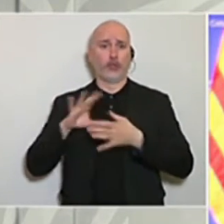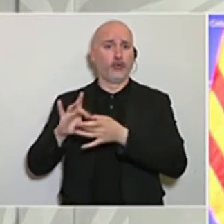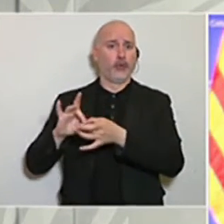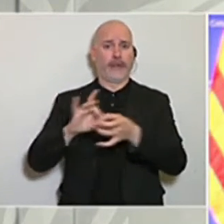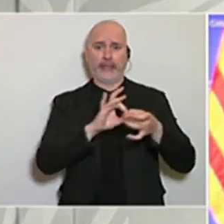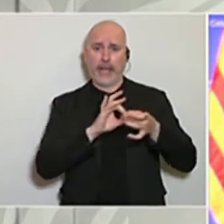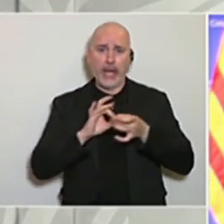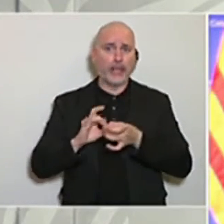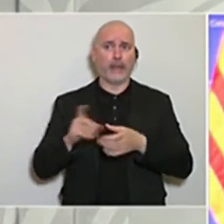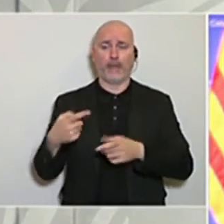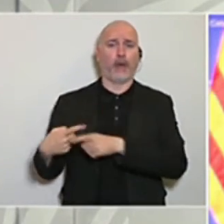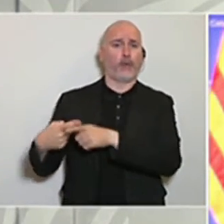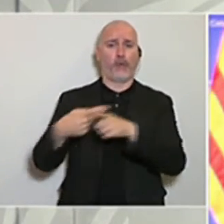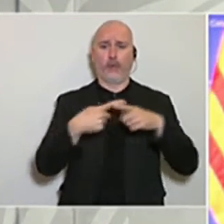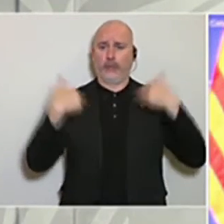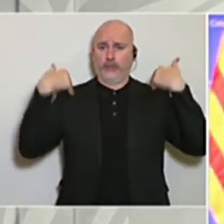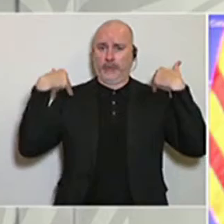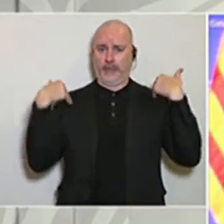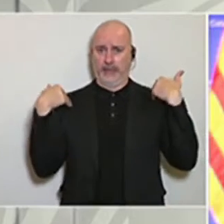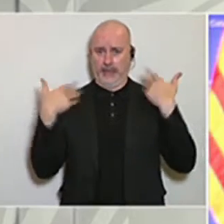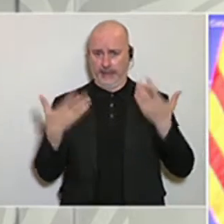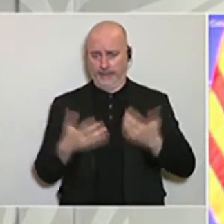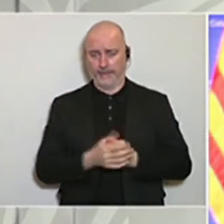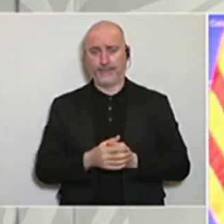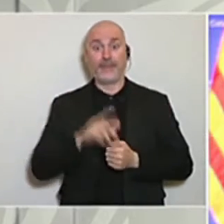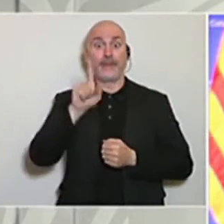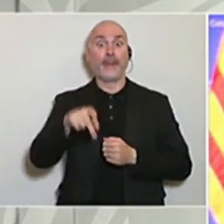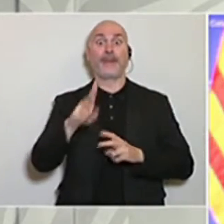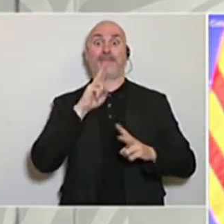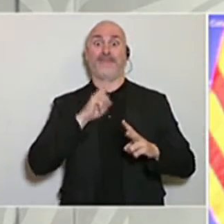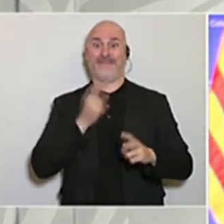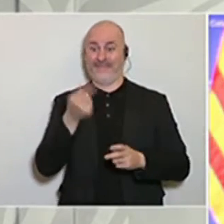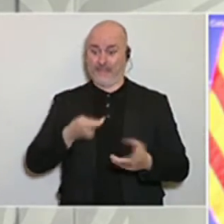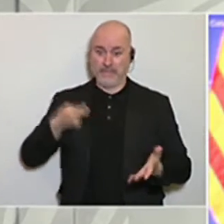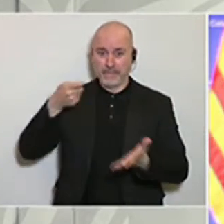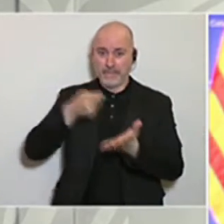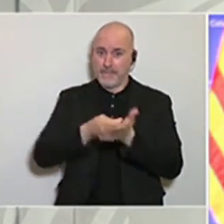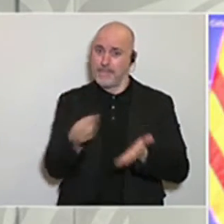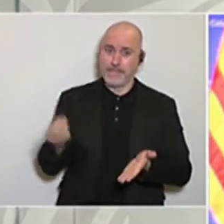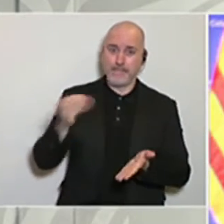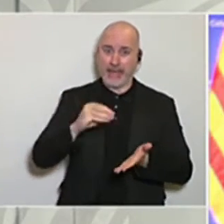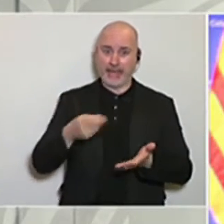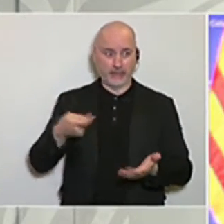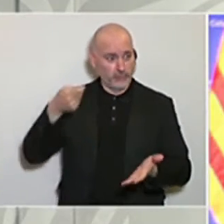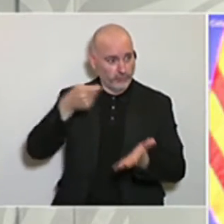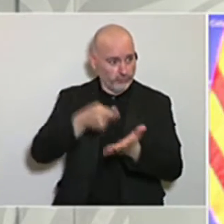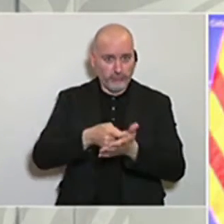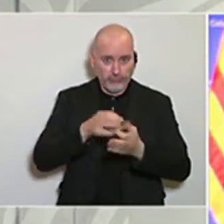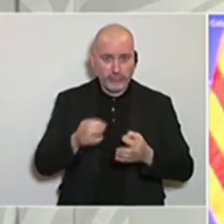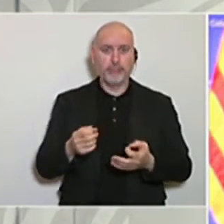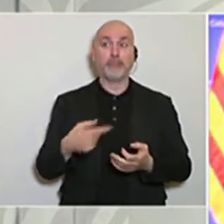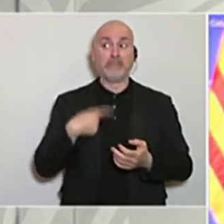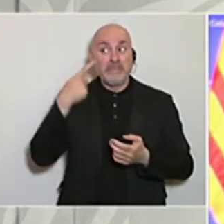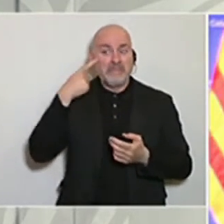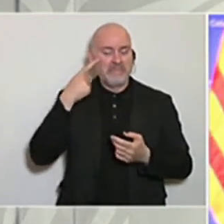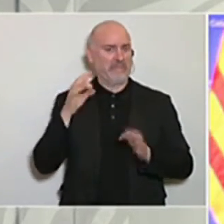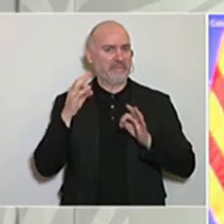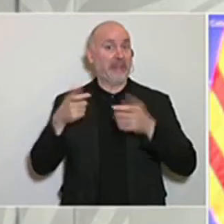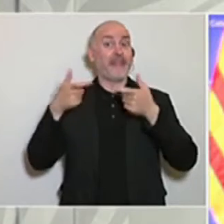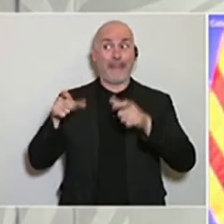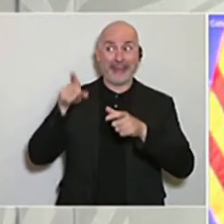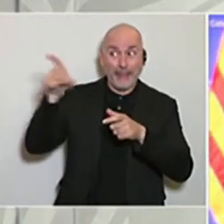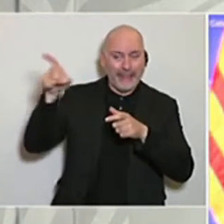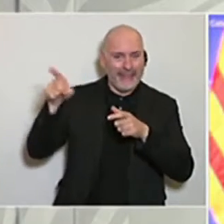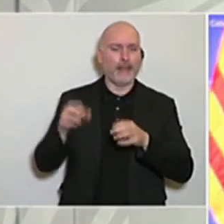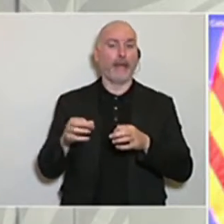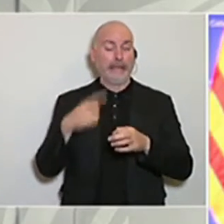la corresponsabilitat. I vostè em feia referència, doncs, a una gratificació econòmica. Em consta que per part, doncs, dels departaments corresponents s'està treballant de